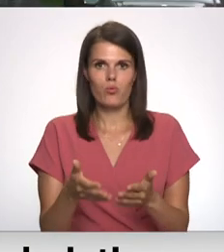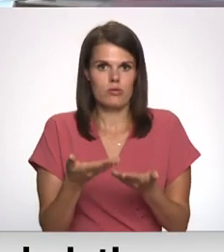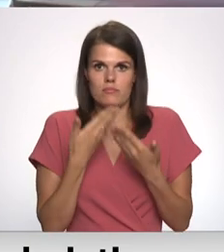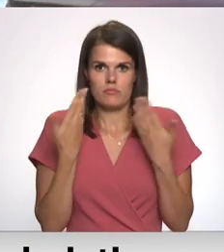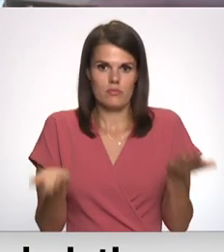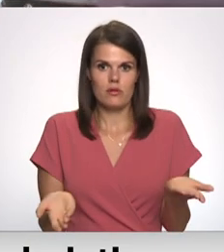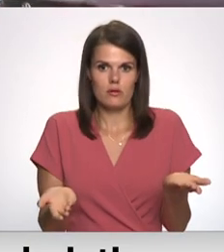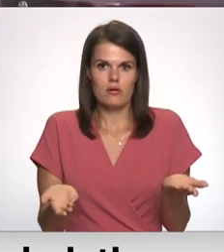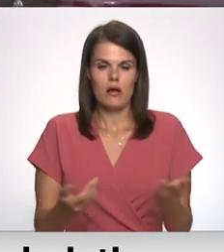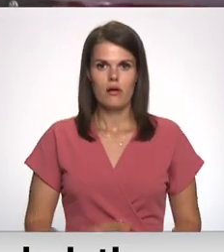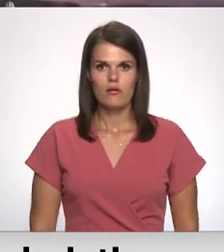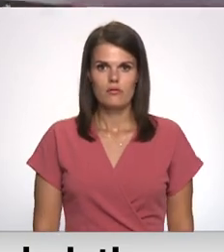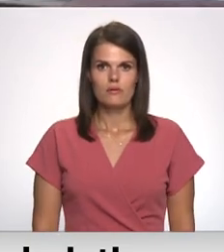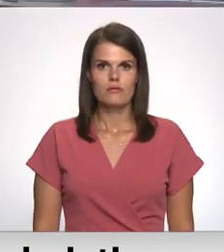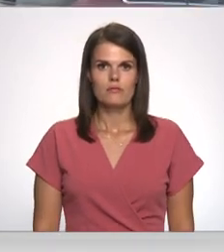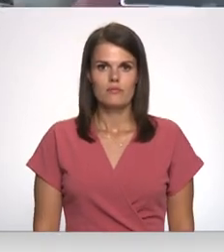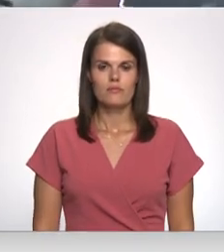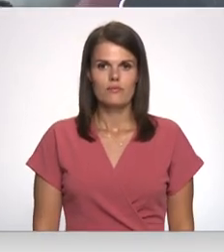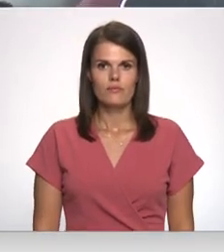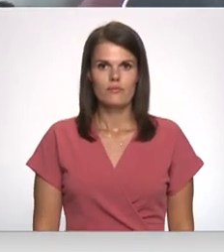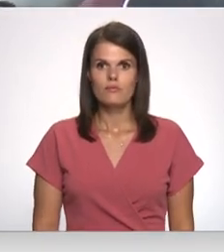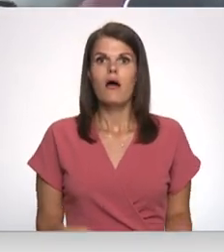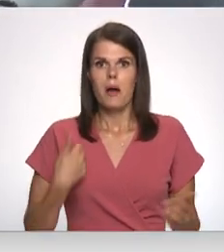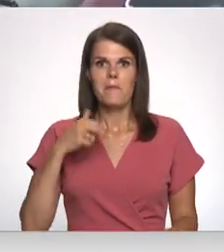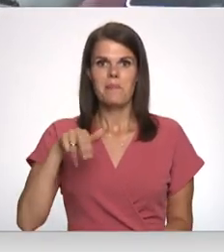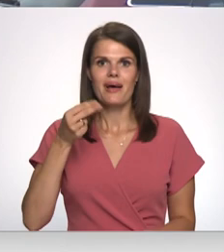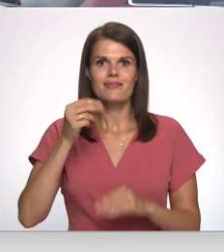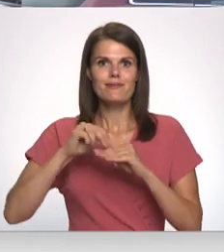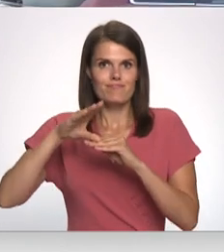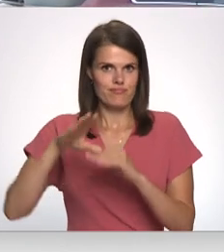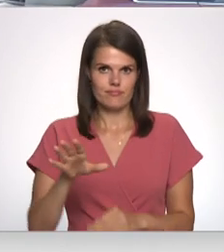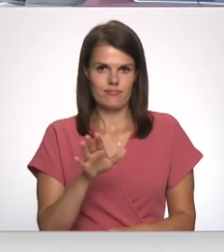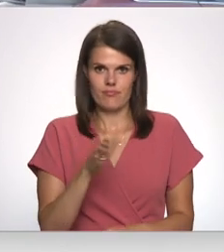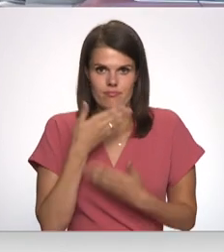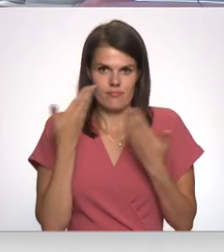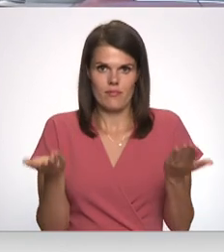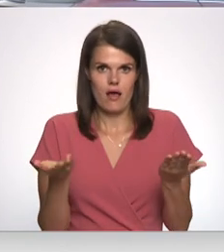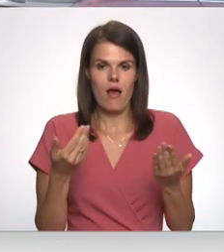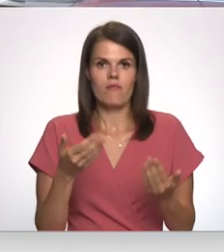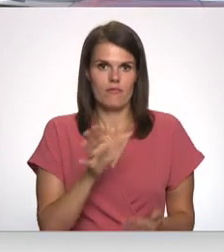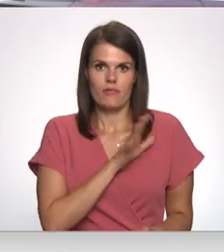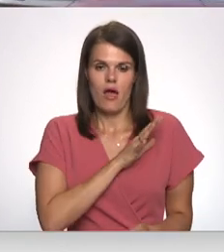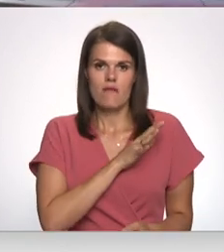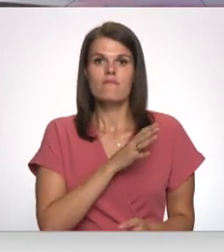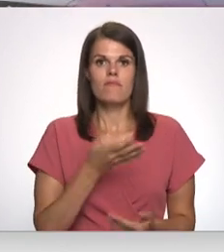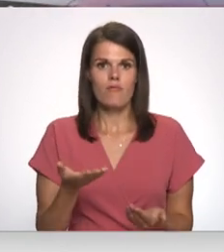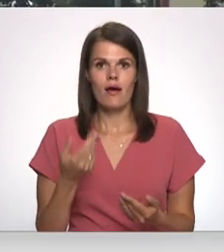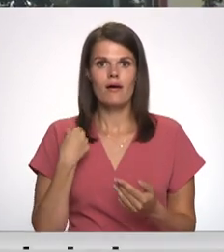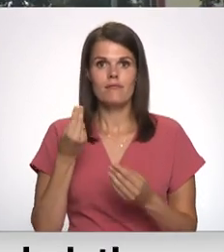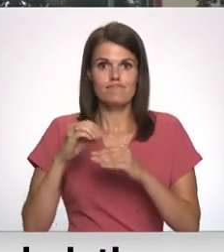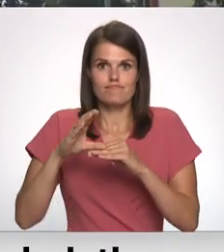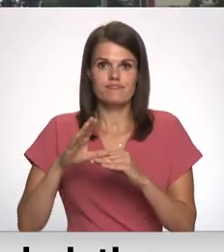veidot. A što es pensiju možno nakapļivat? Ko no pensijas var iekrāt? Dzīvo no tās naudas un viss, iekrāt nav no